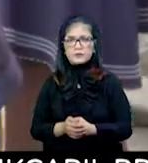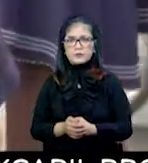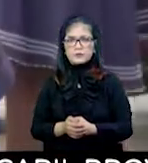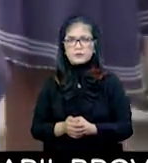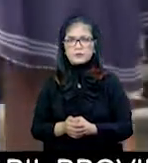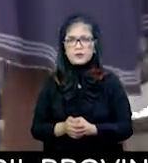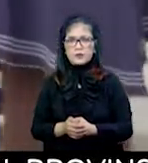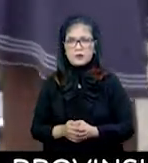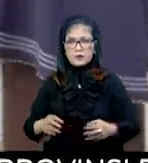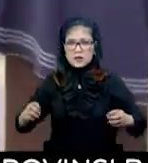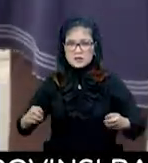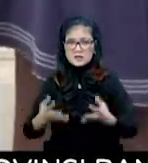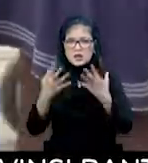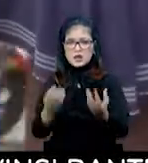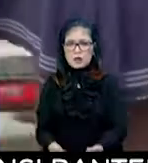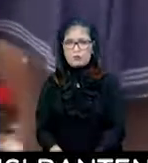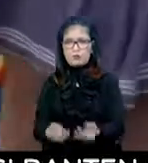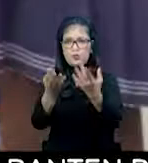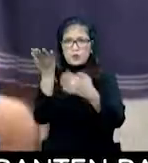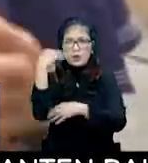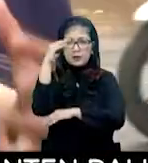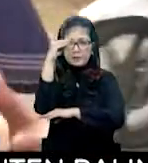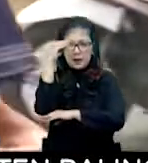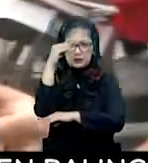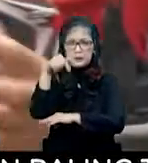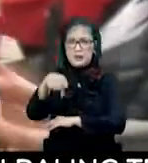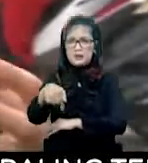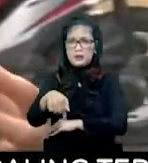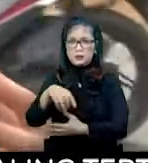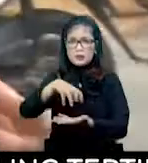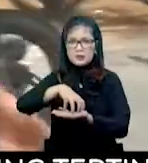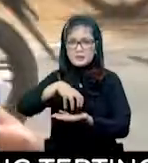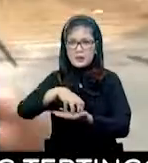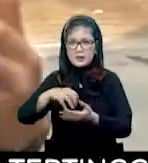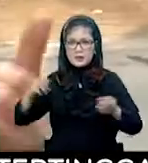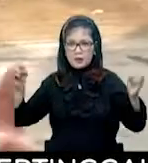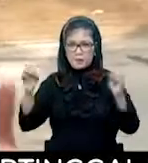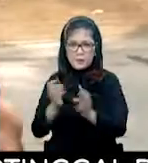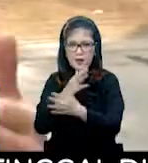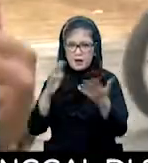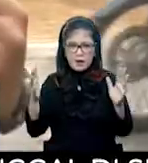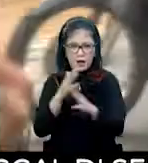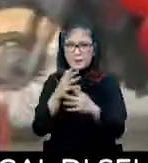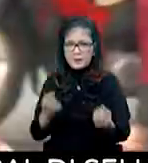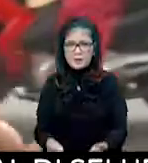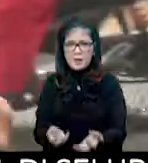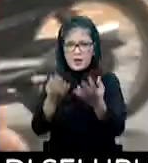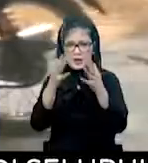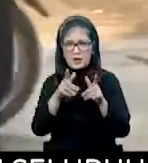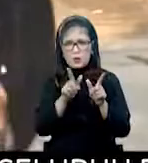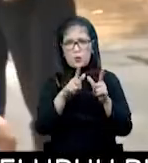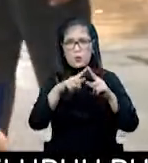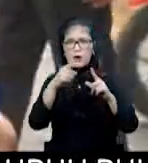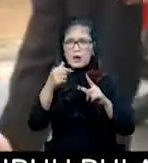kejadian kebakaran yang terjadi dini hari tadi, saat ini lokasi tempat kejadian perkara yang berada di Jalan Warakas nomor